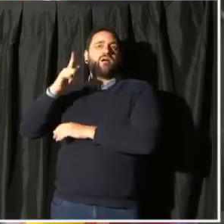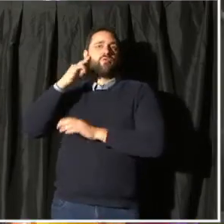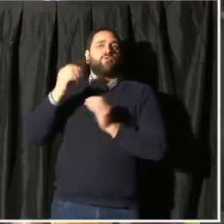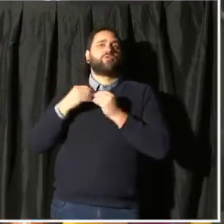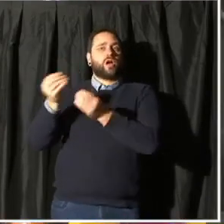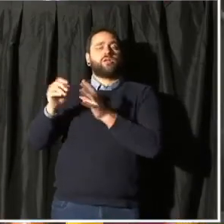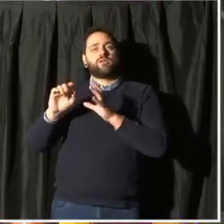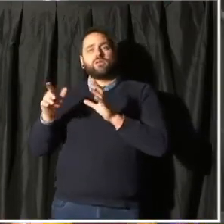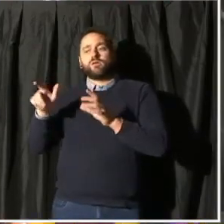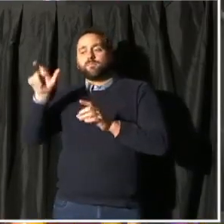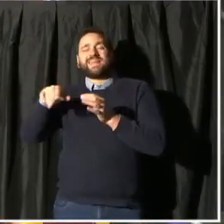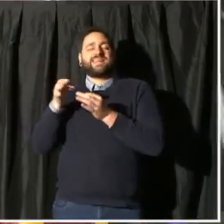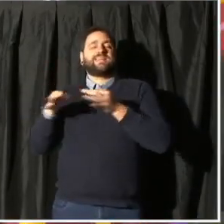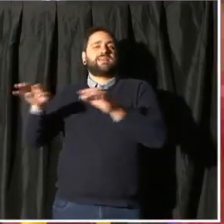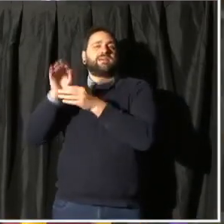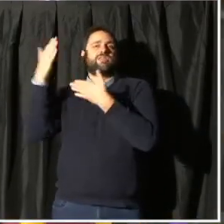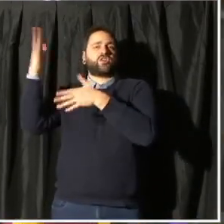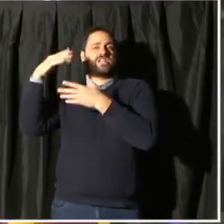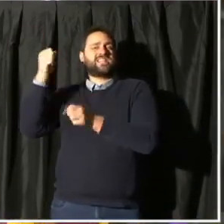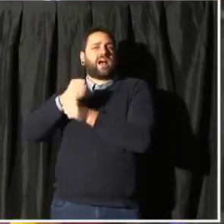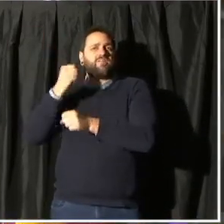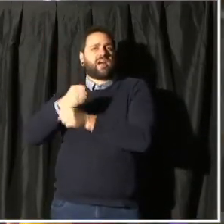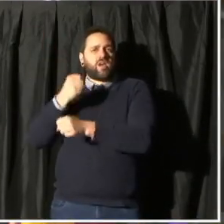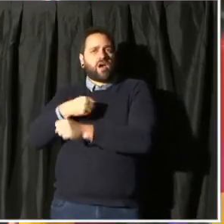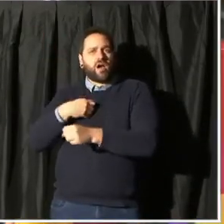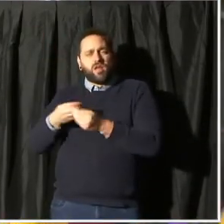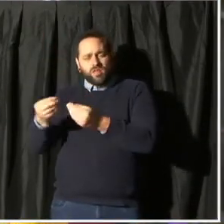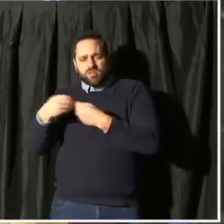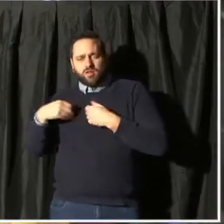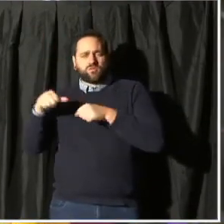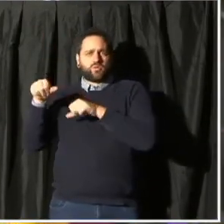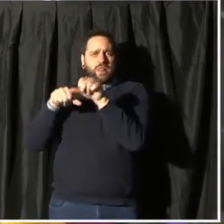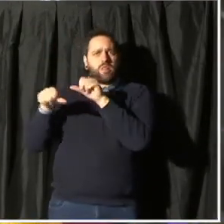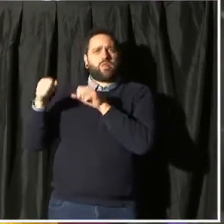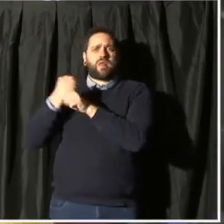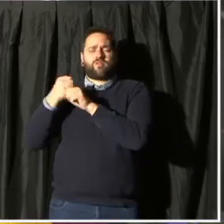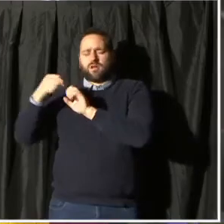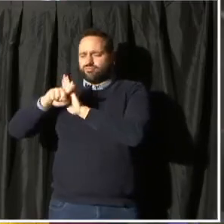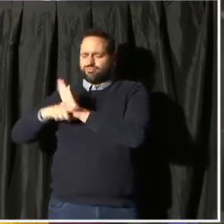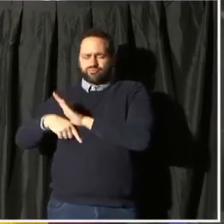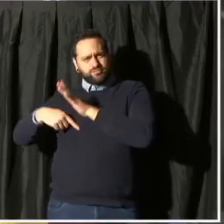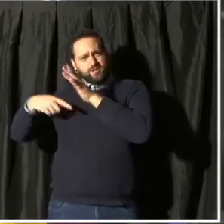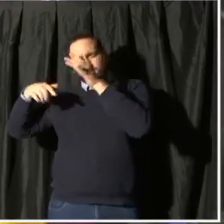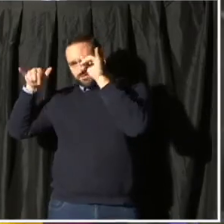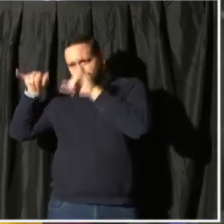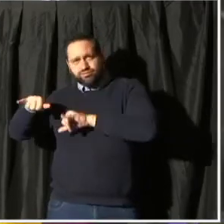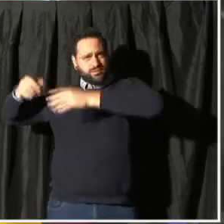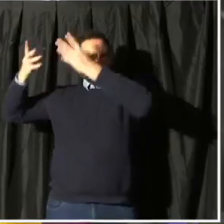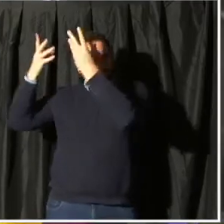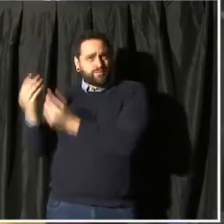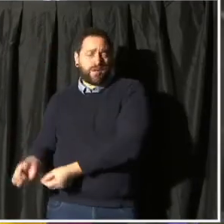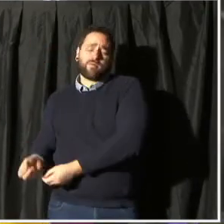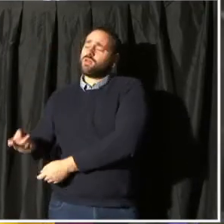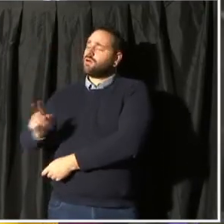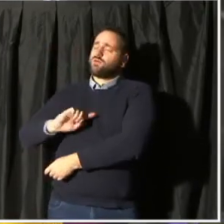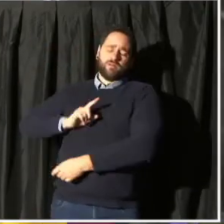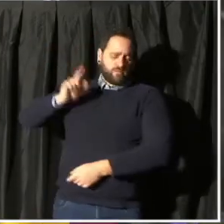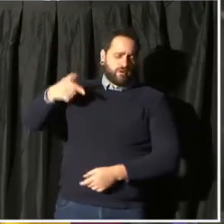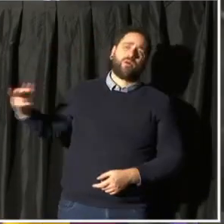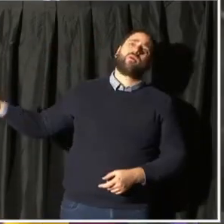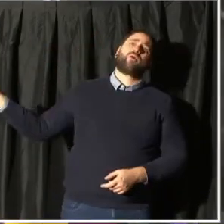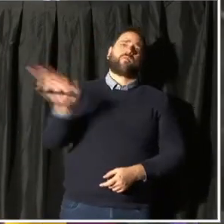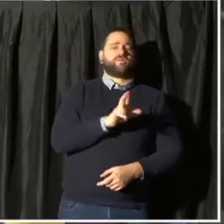précarité on a besoin de retrouver donc de l'industrie en france on a besoin de créer la réindustrialisation française